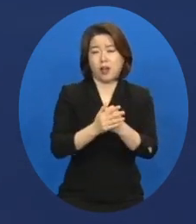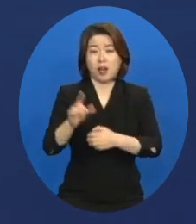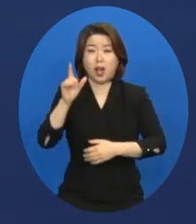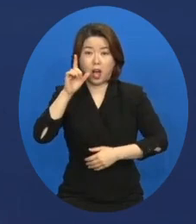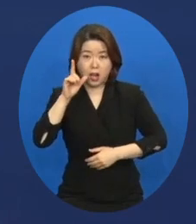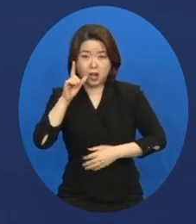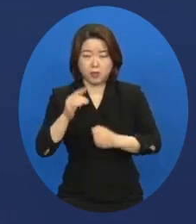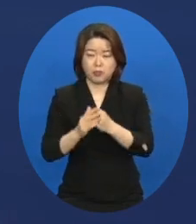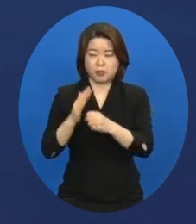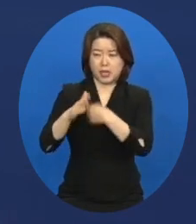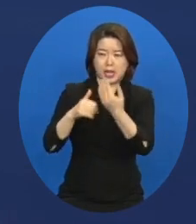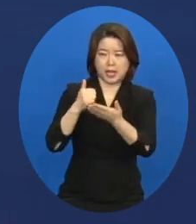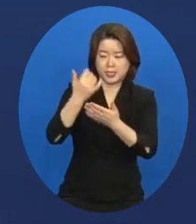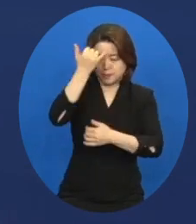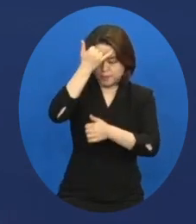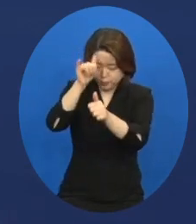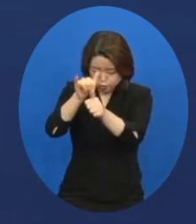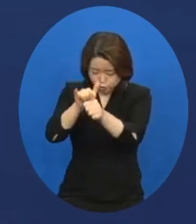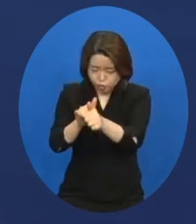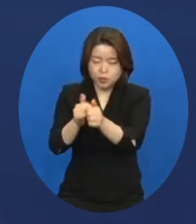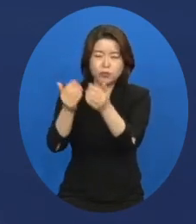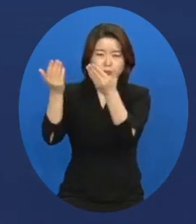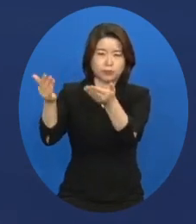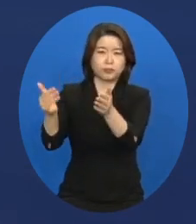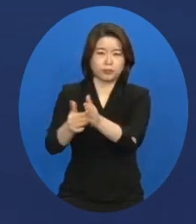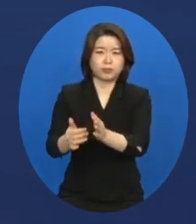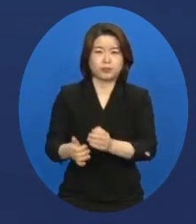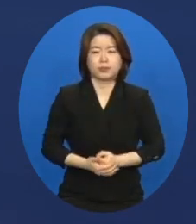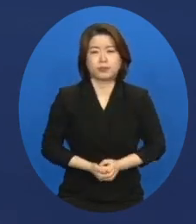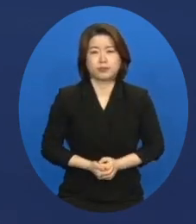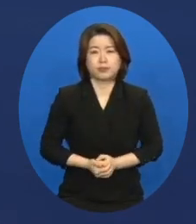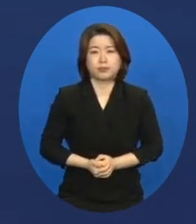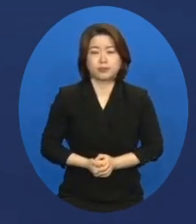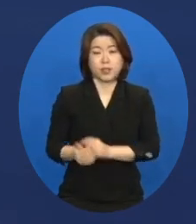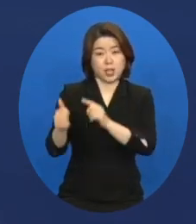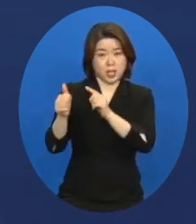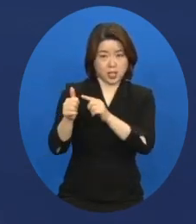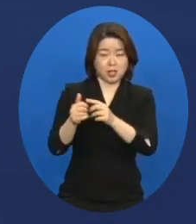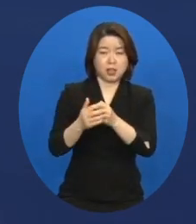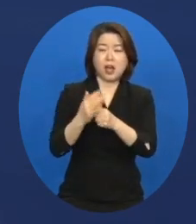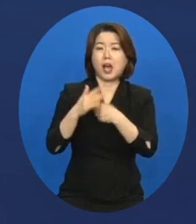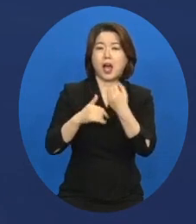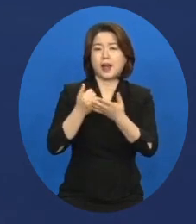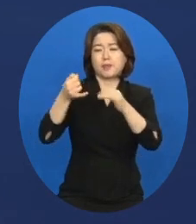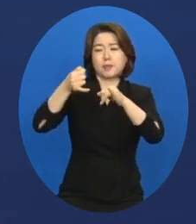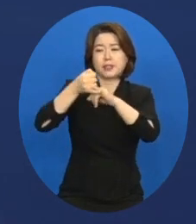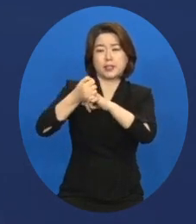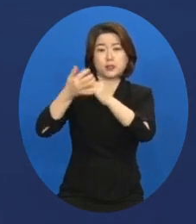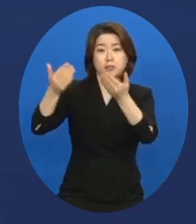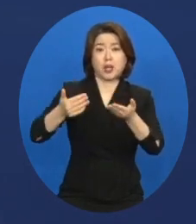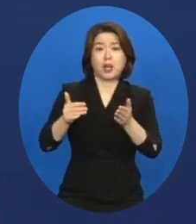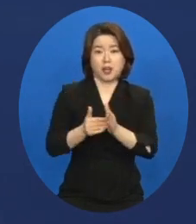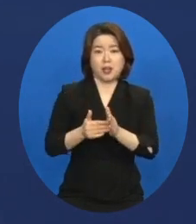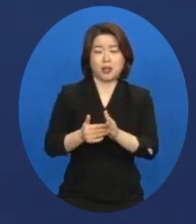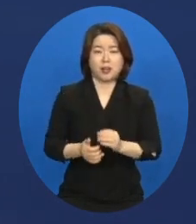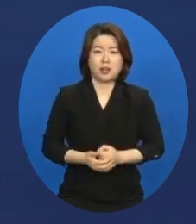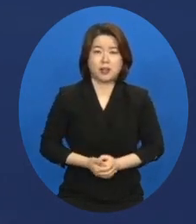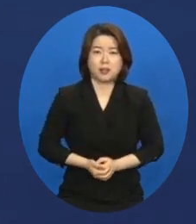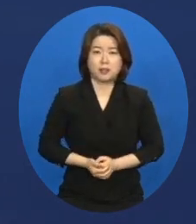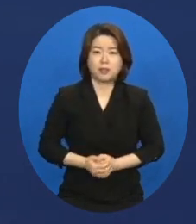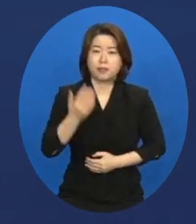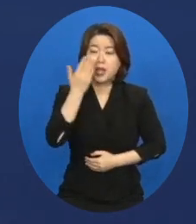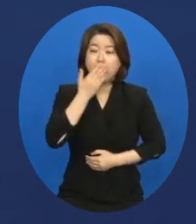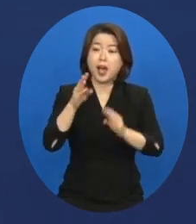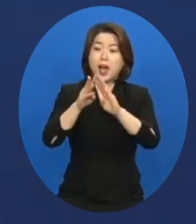갈렙은 하나님에게 충성스러웠습니다. 그는 하나님의 약속을 받았습니다.